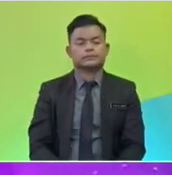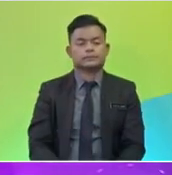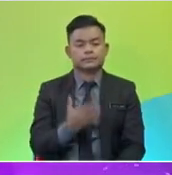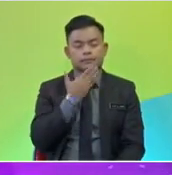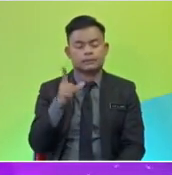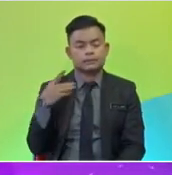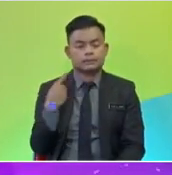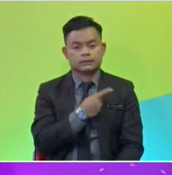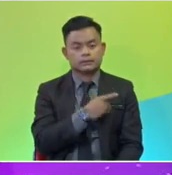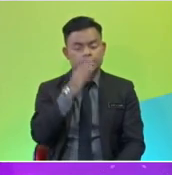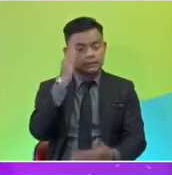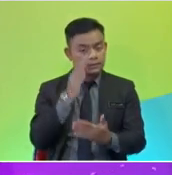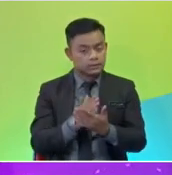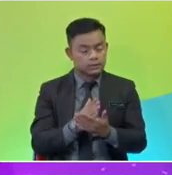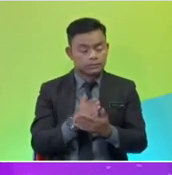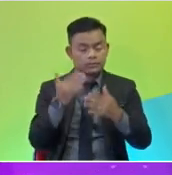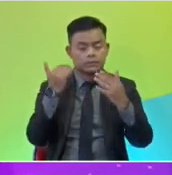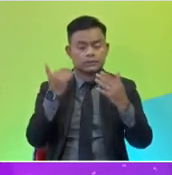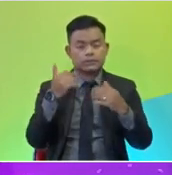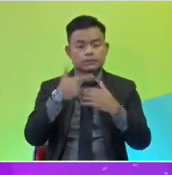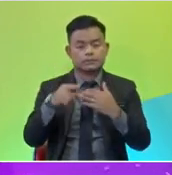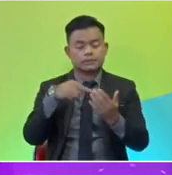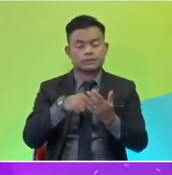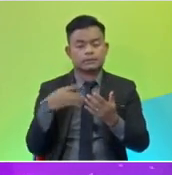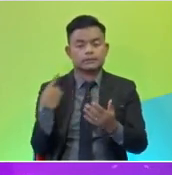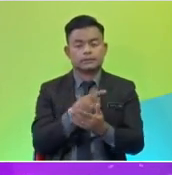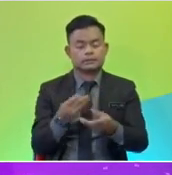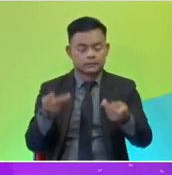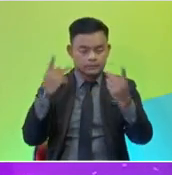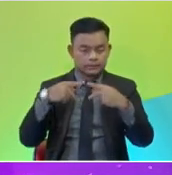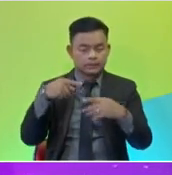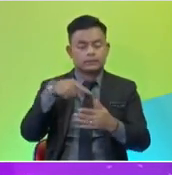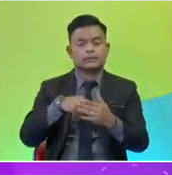berat dulu kepada anak semua jangan K mana-mana Sampai sini kita akan kembali lagi dalam